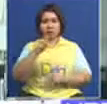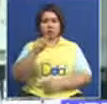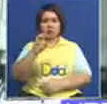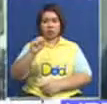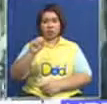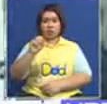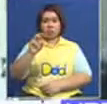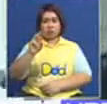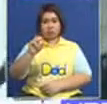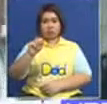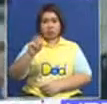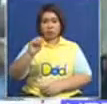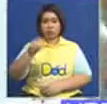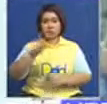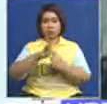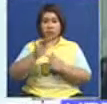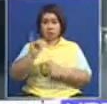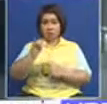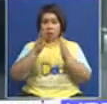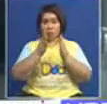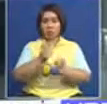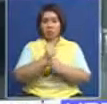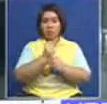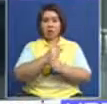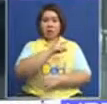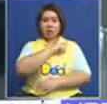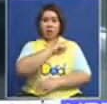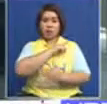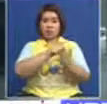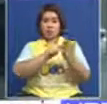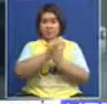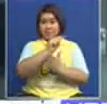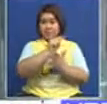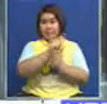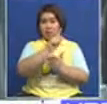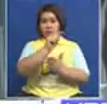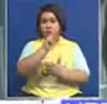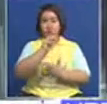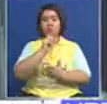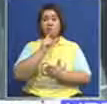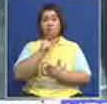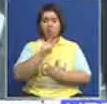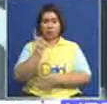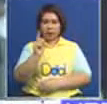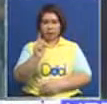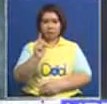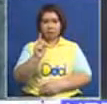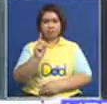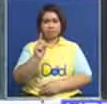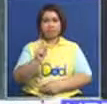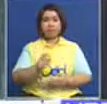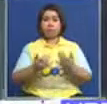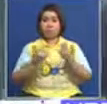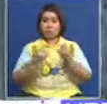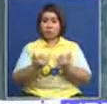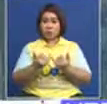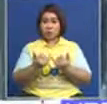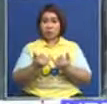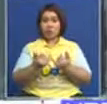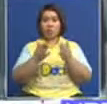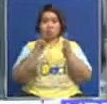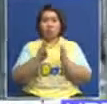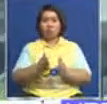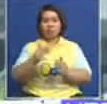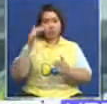แพผู้กำกับการตรวจคนเข้าเมืองจังหวัดตากก็ได้รับคำตอบจากเจ้าหน้าที่ตรวจคนเข้าเมืองจังหวัดตากว่าผู้กำกับไป